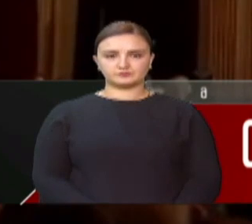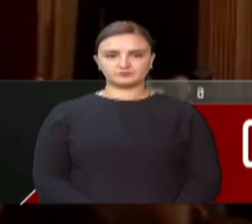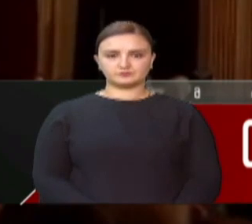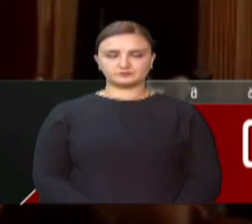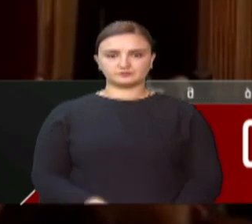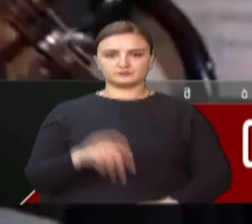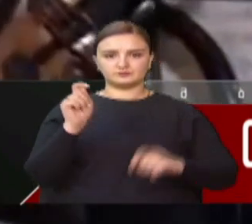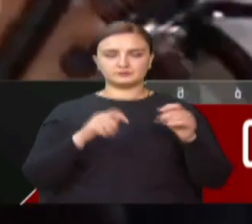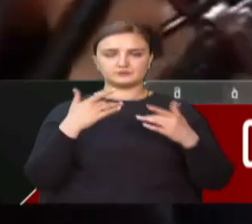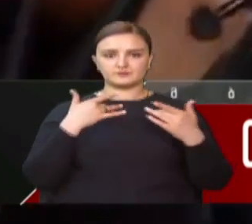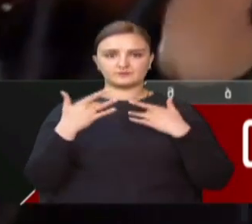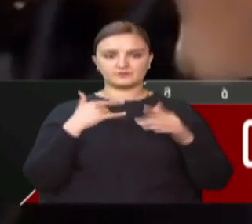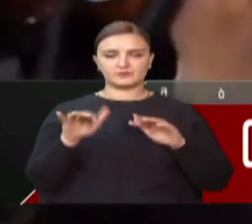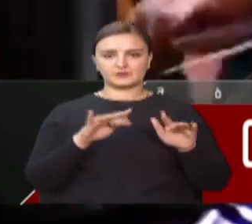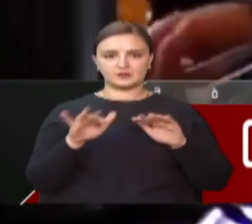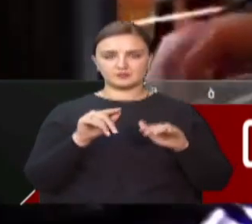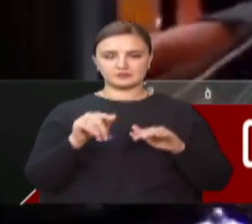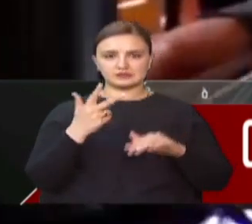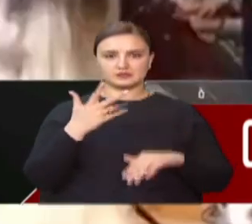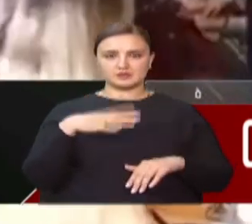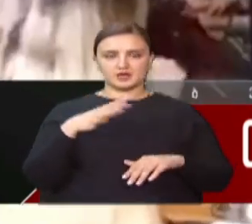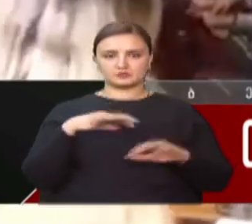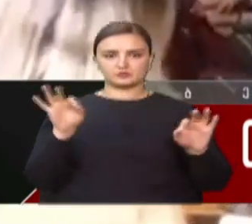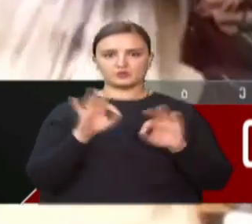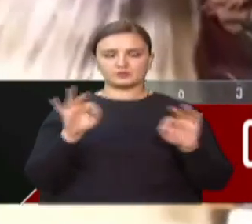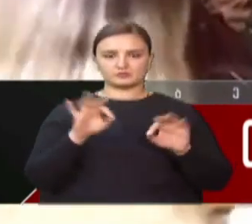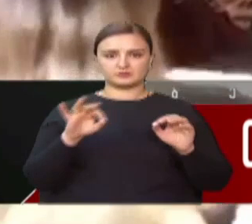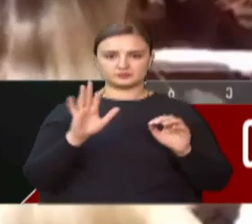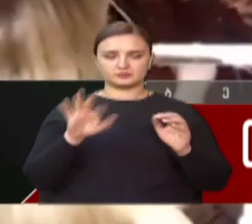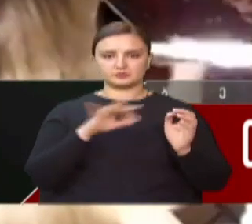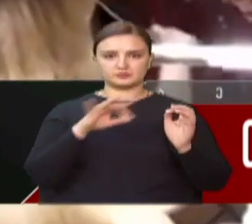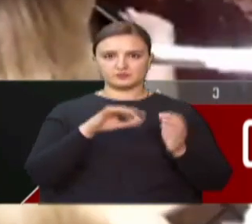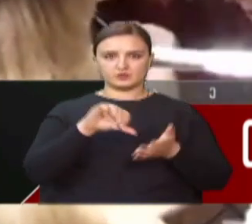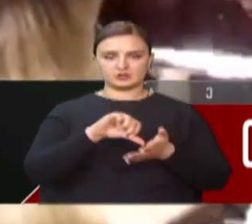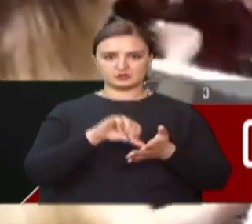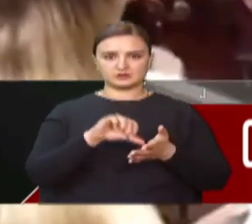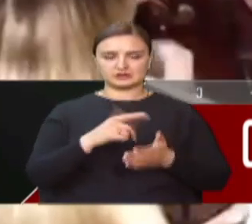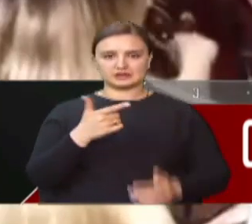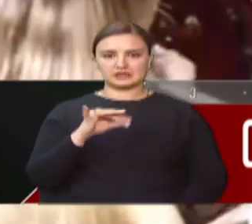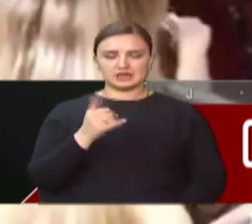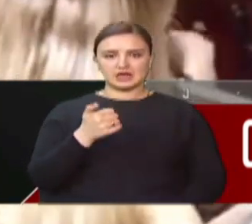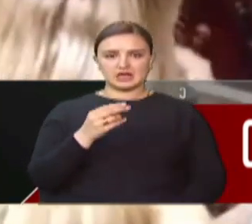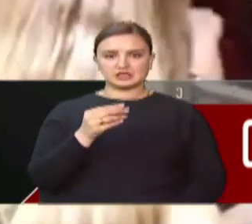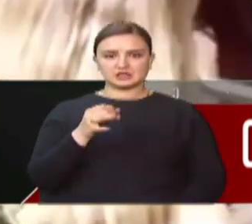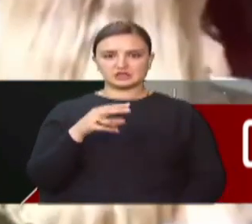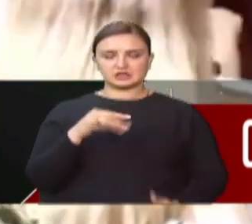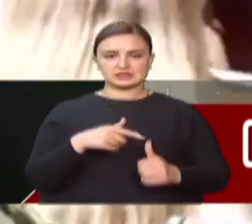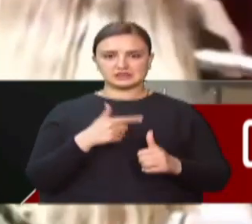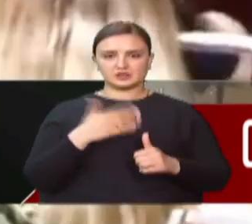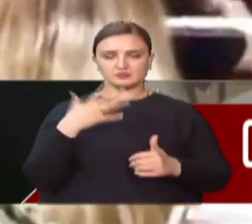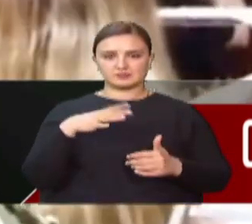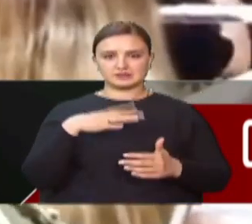ფესტივალის საკონცერტო პროგრამაში სამი ქართული სიმფონიური ორკესტრი მიიღებს მონაწილეობას: გია ყანჩელის სახელობის